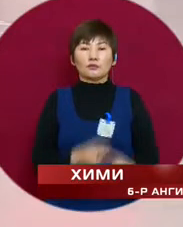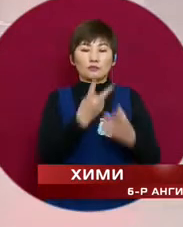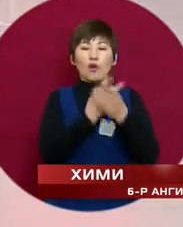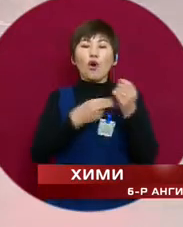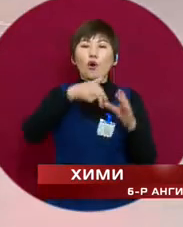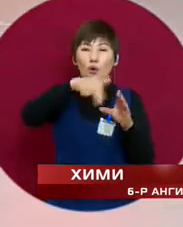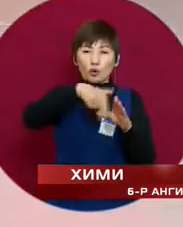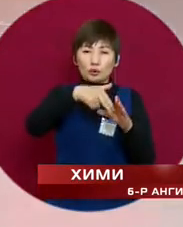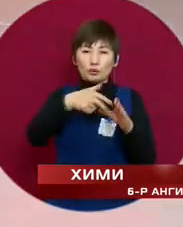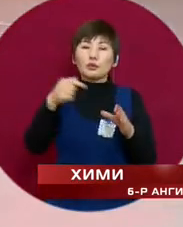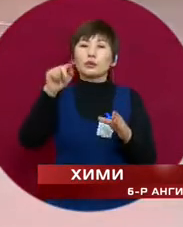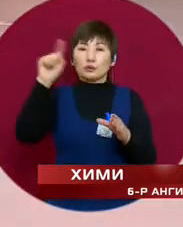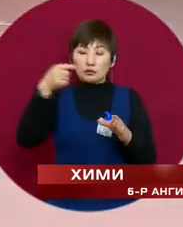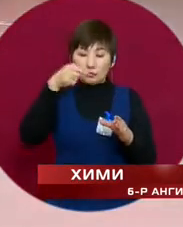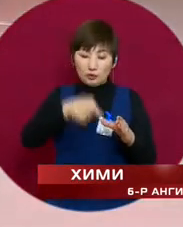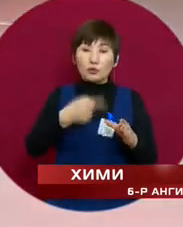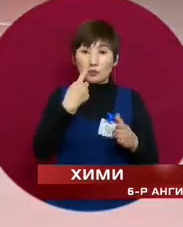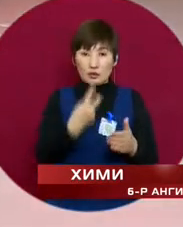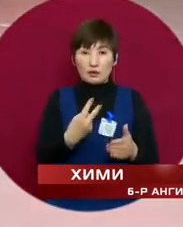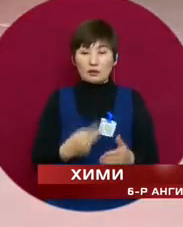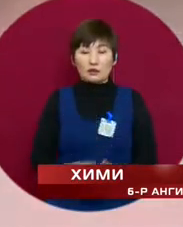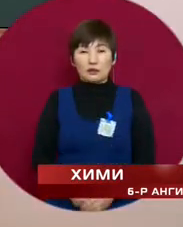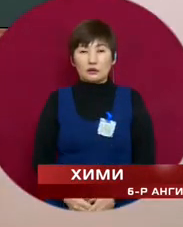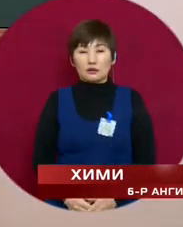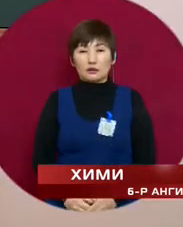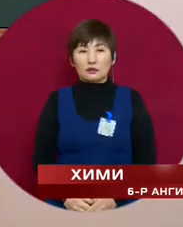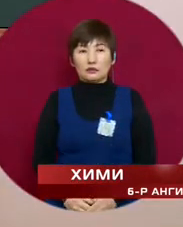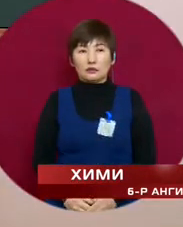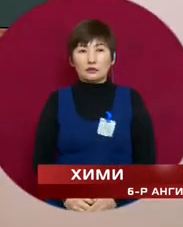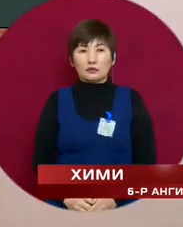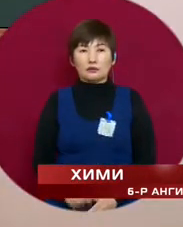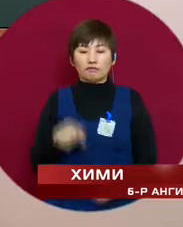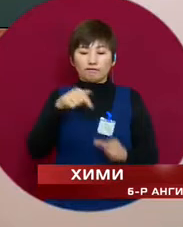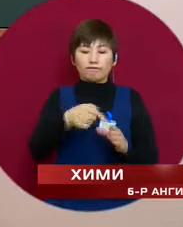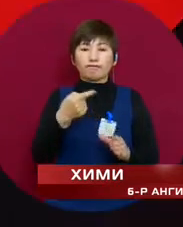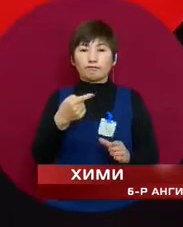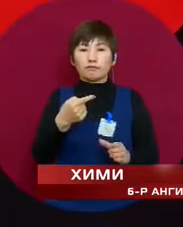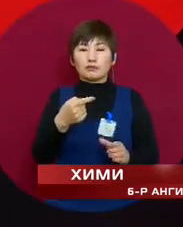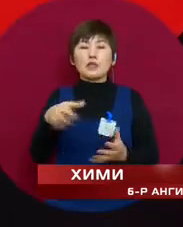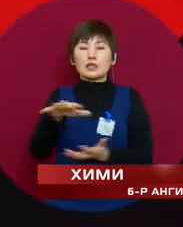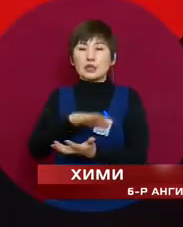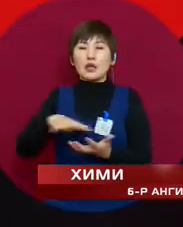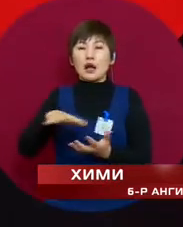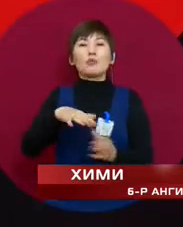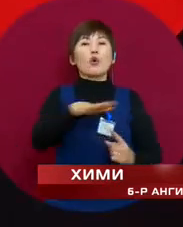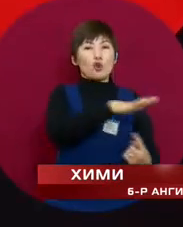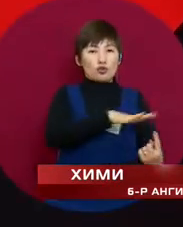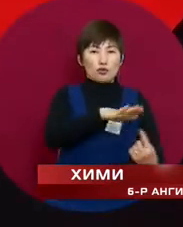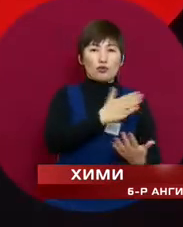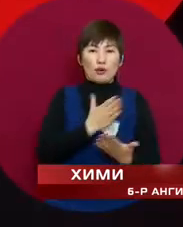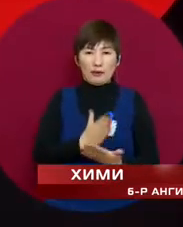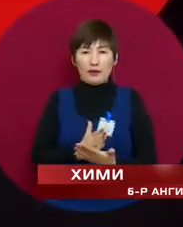Холсон усмлаа илрүүлэгчээ дүрж үзье. За илрүүлэгч дүрж үзэхэд сармаг орчинтой болсон байна.